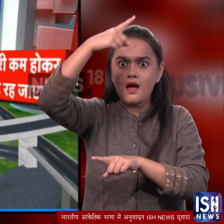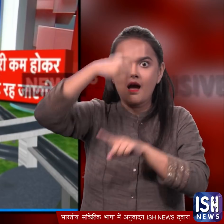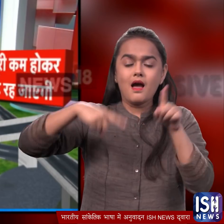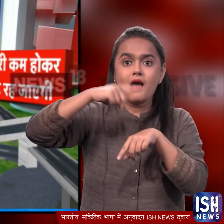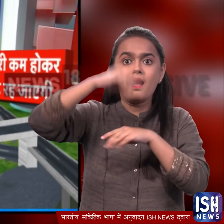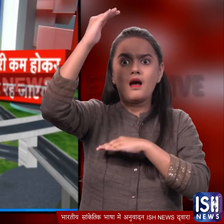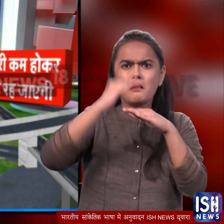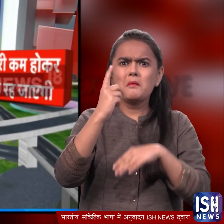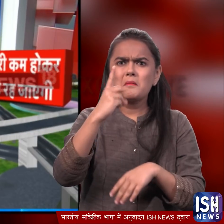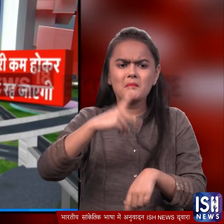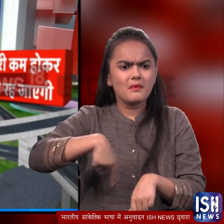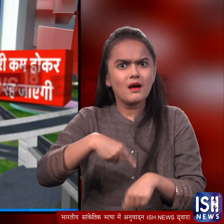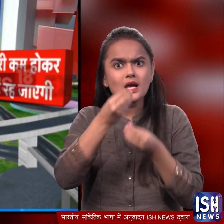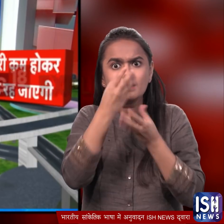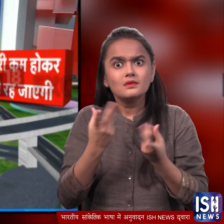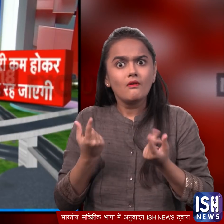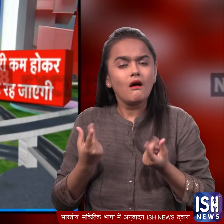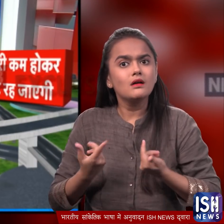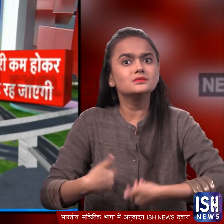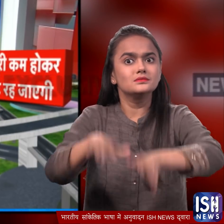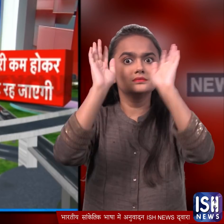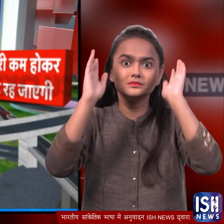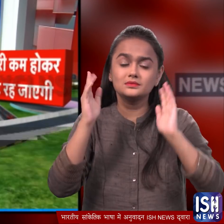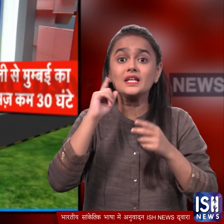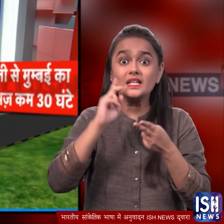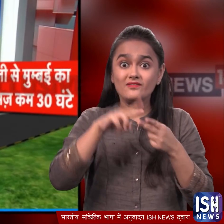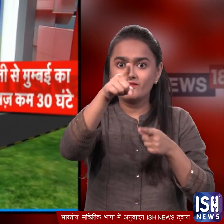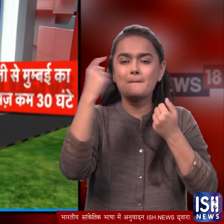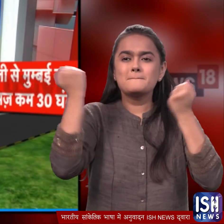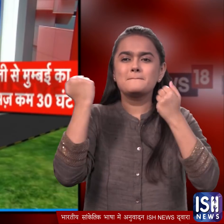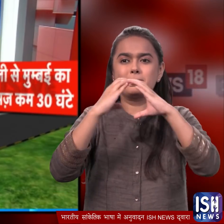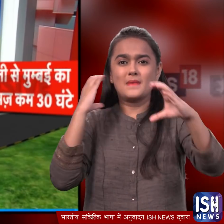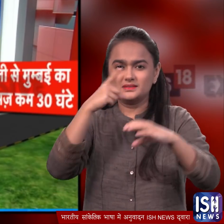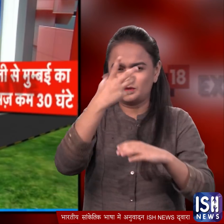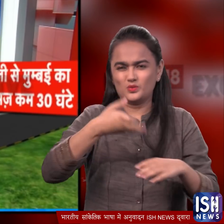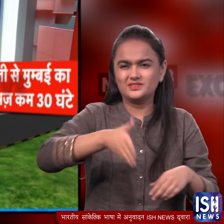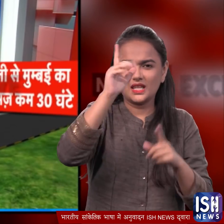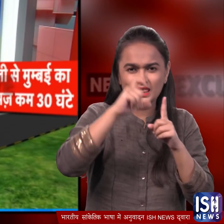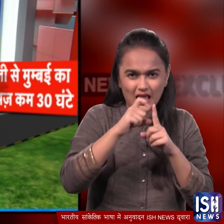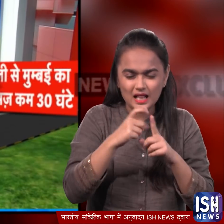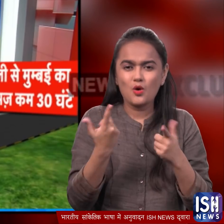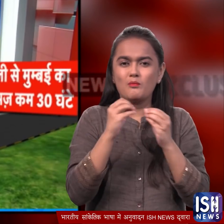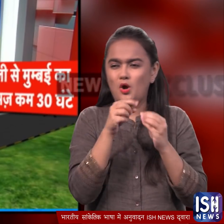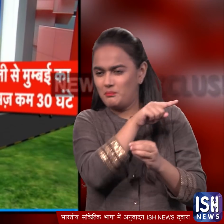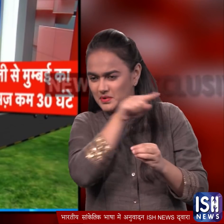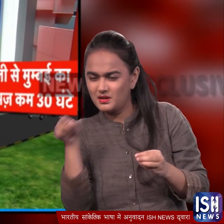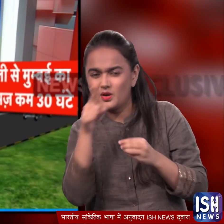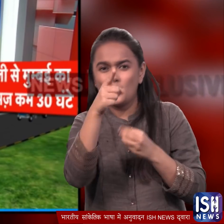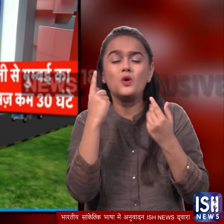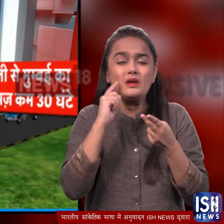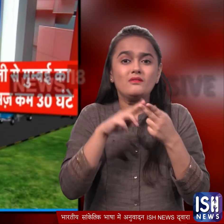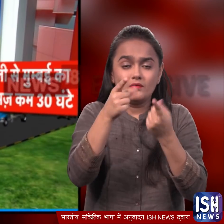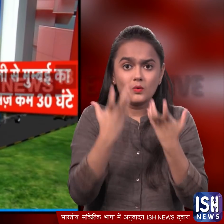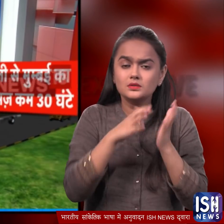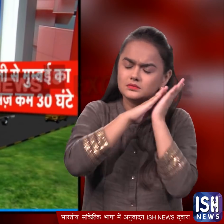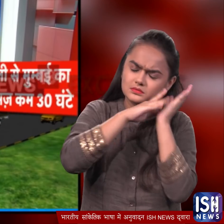होकर ये दूरी केवल 12 घंटे रह जाएगी। सड़क के रास्ते अगर आप बस में दिल्ली और मुंबई के बीच सफर करना चाहें